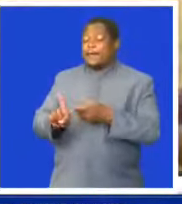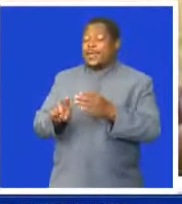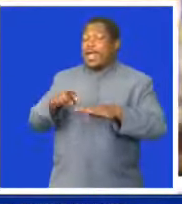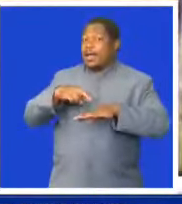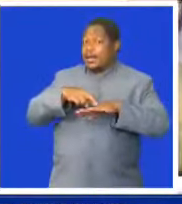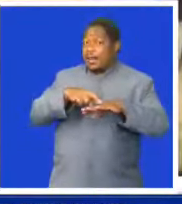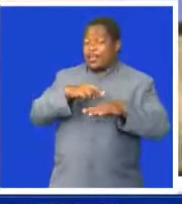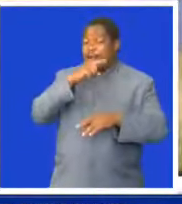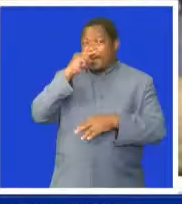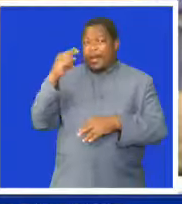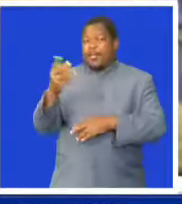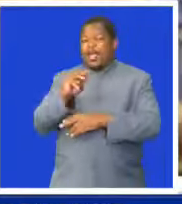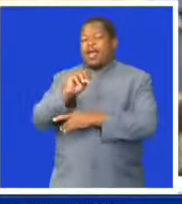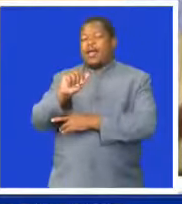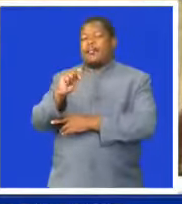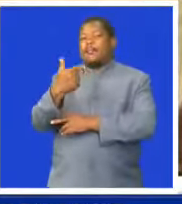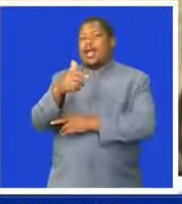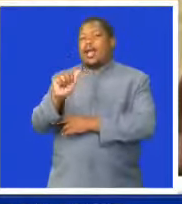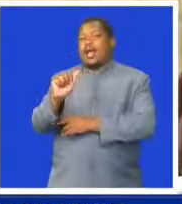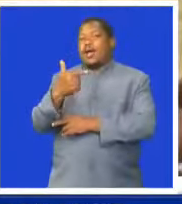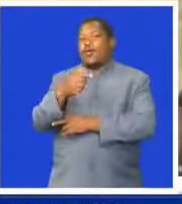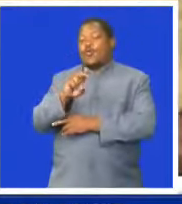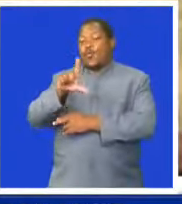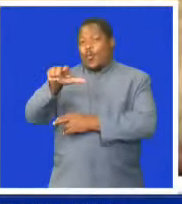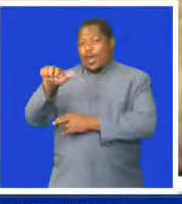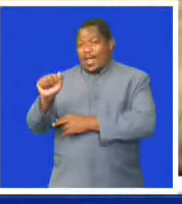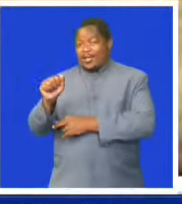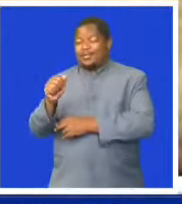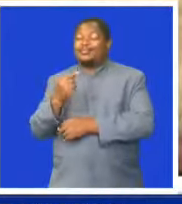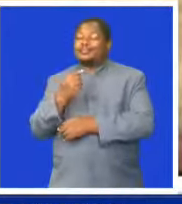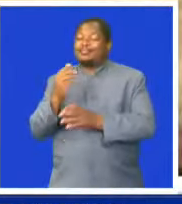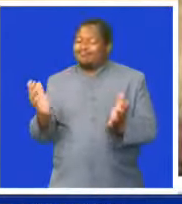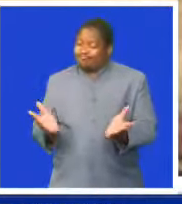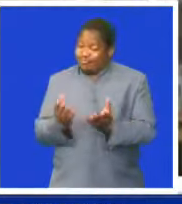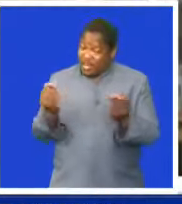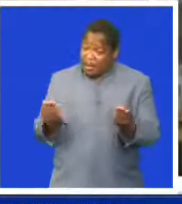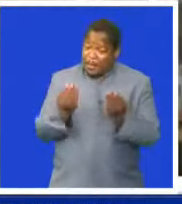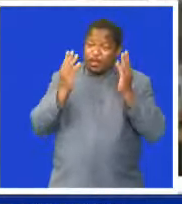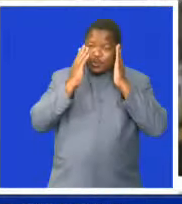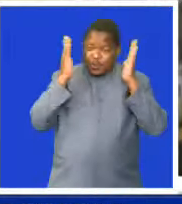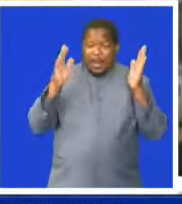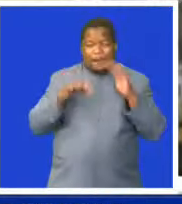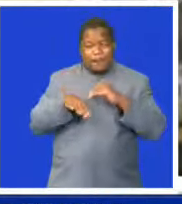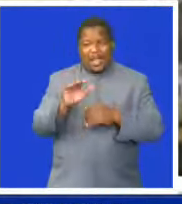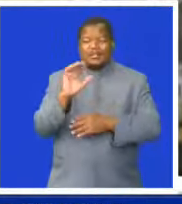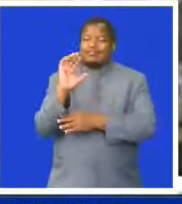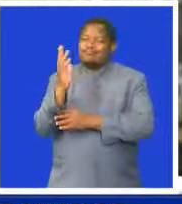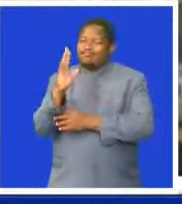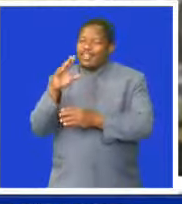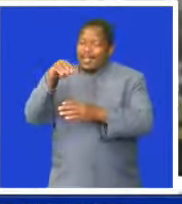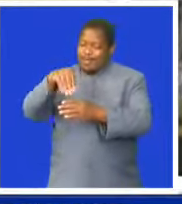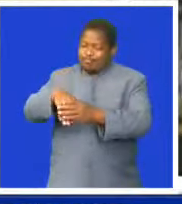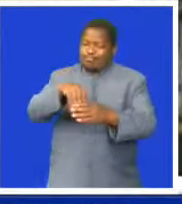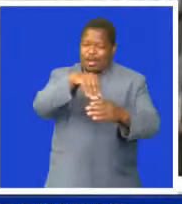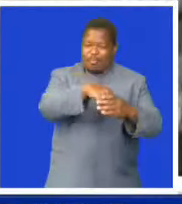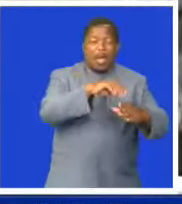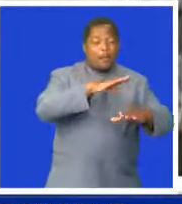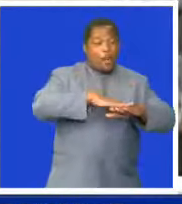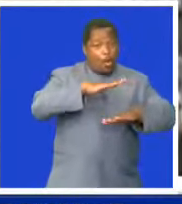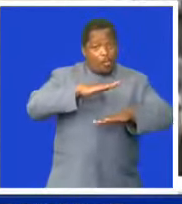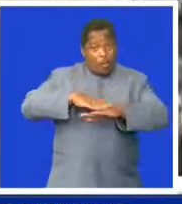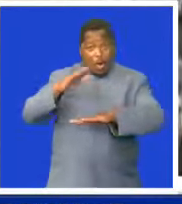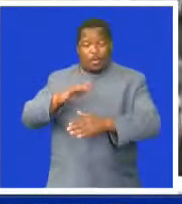semvelo wakhuthatha emaSwati ukuthi atijwayete kuhlanyela tihlahla. Akusiko la eSwatini kuphela, the